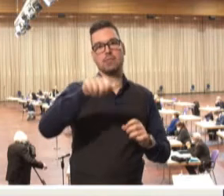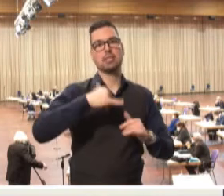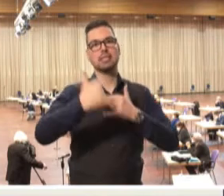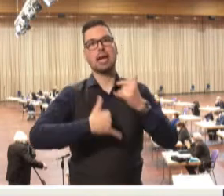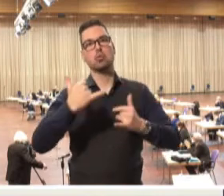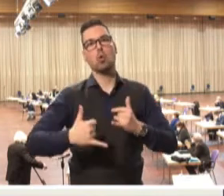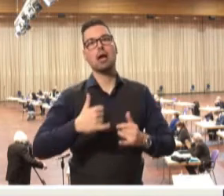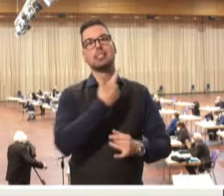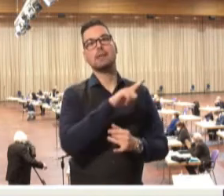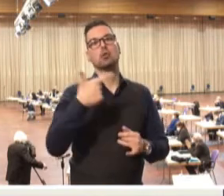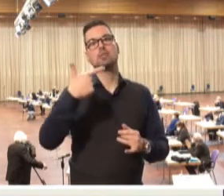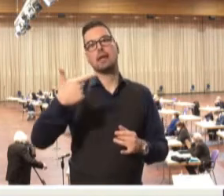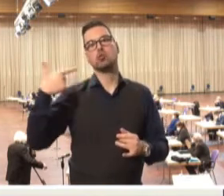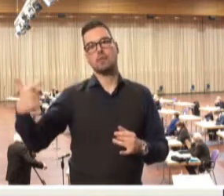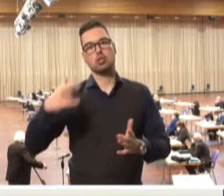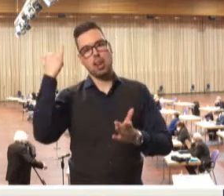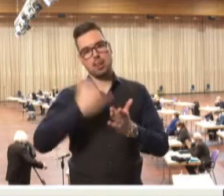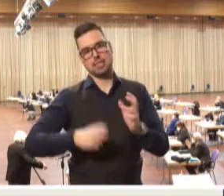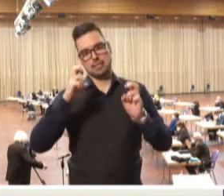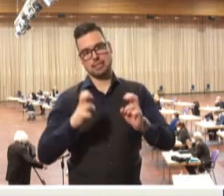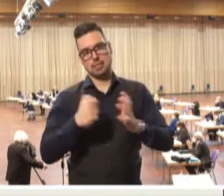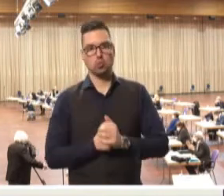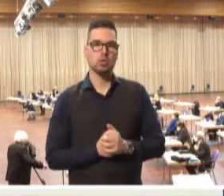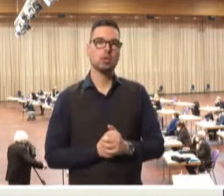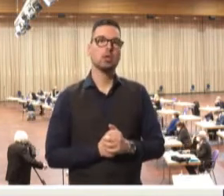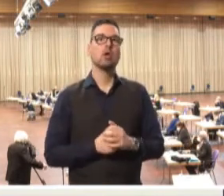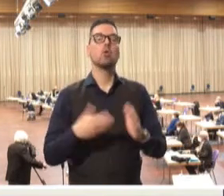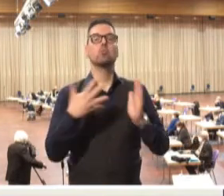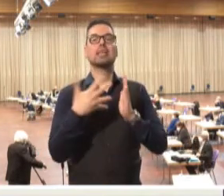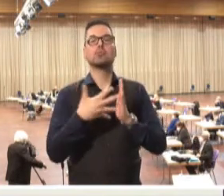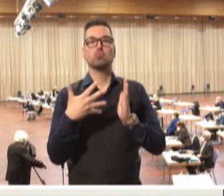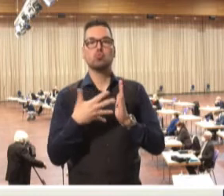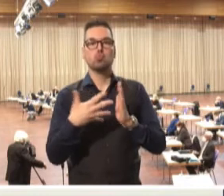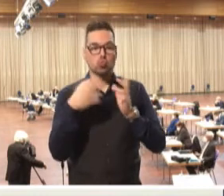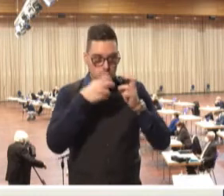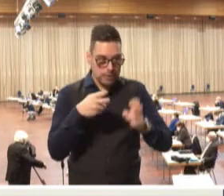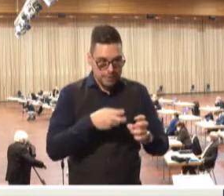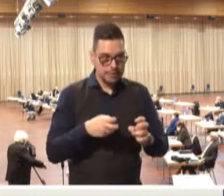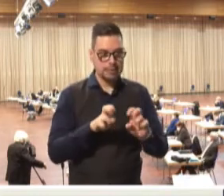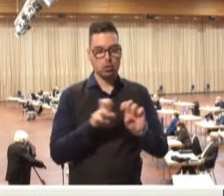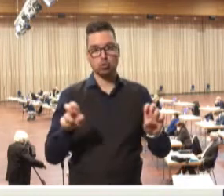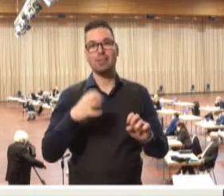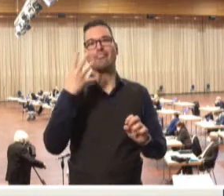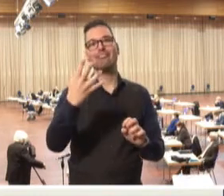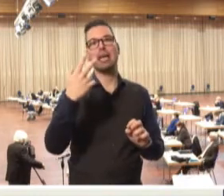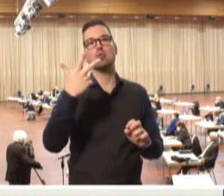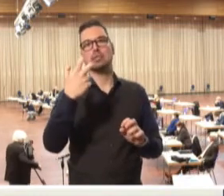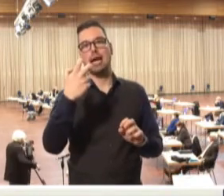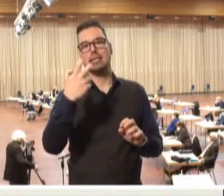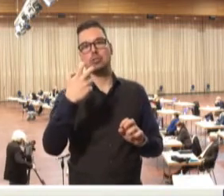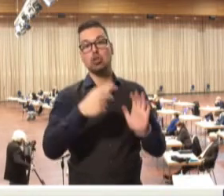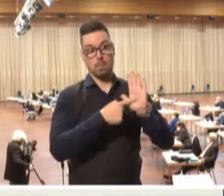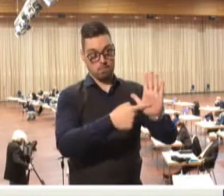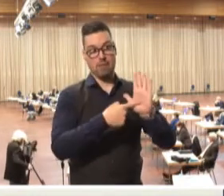Januar 2022 statt. Der Untersuchungsausschuss hat insgesamt 34